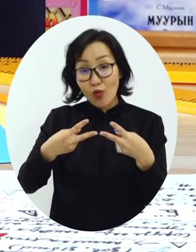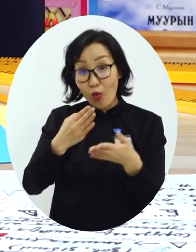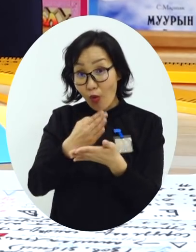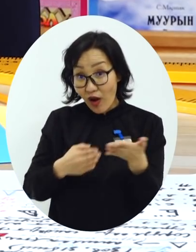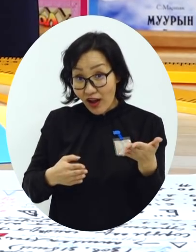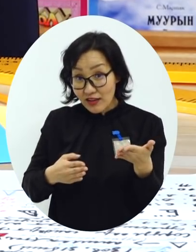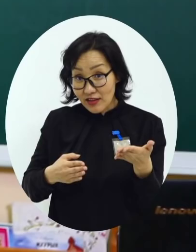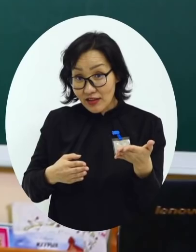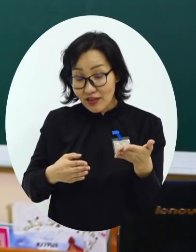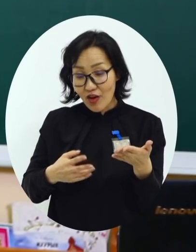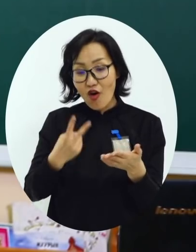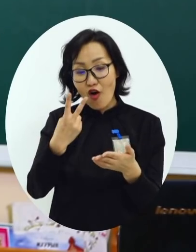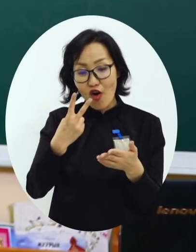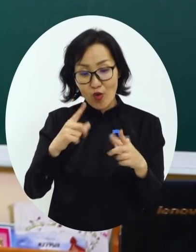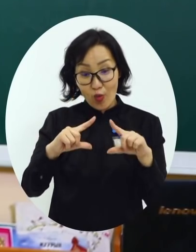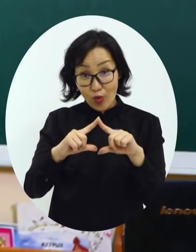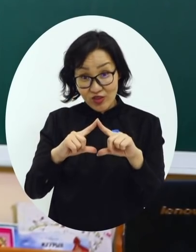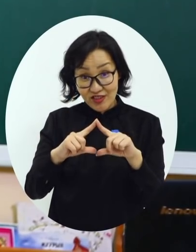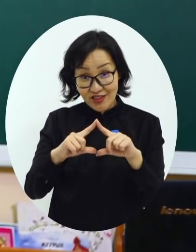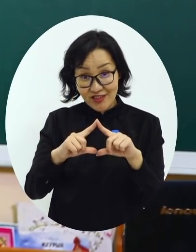хуваагаад хоёр гурвалжаа